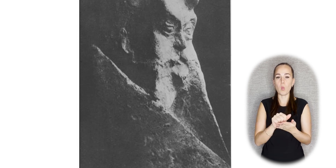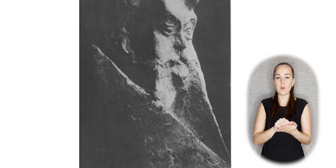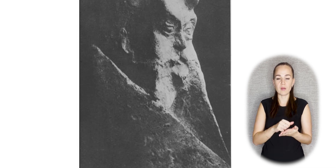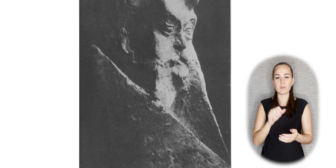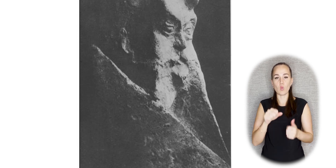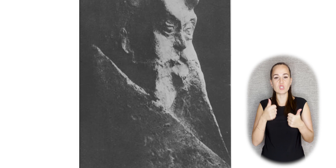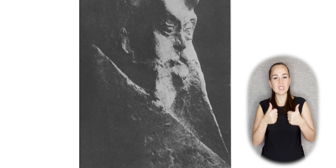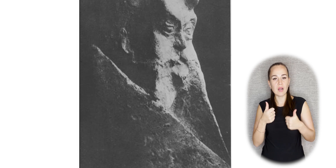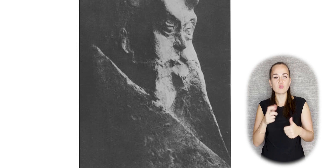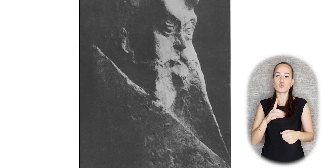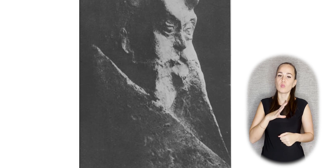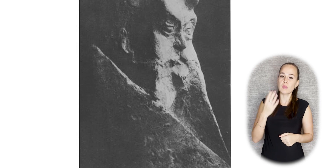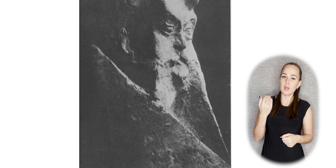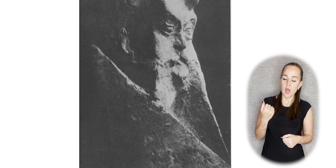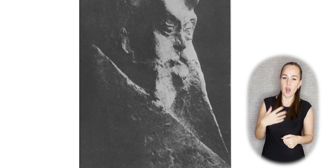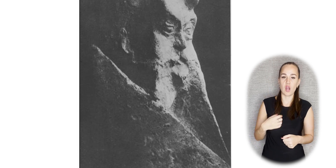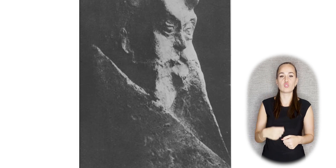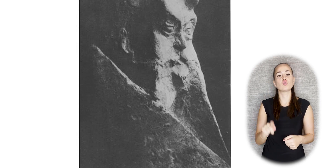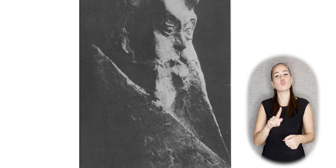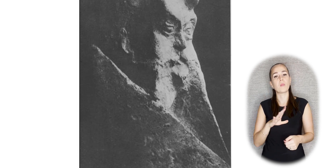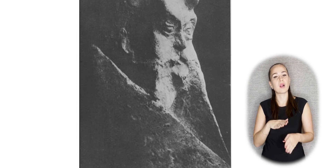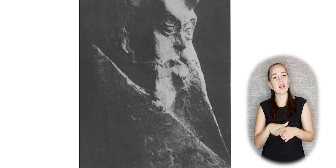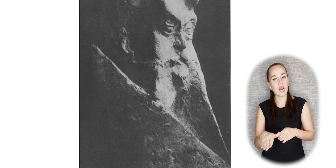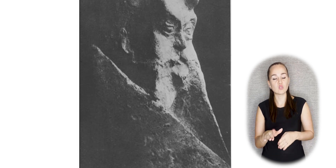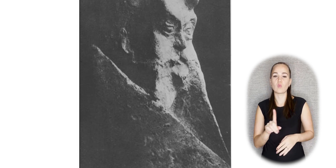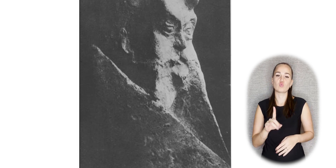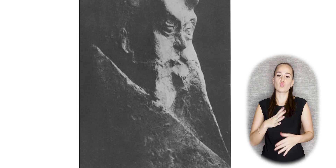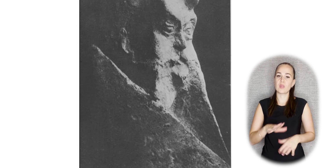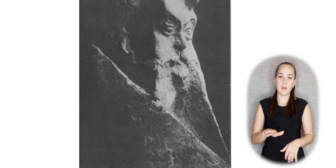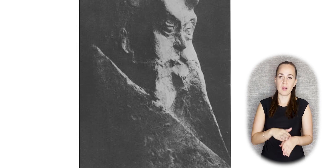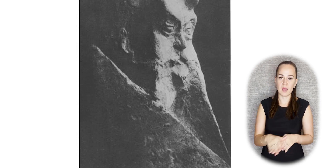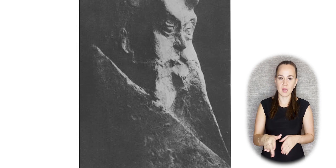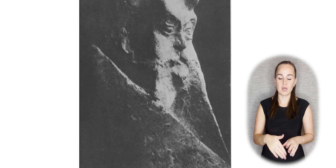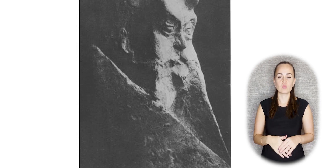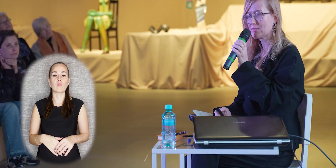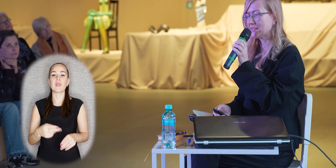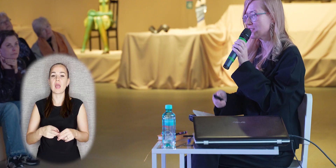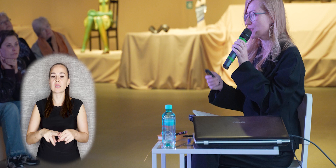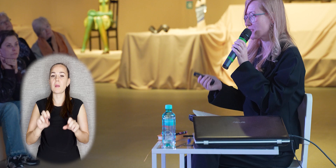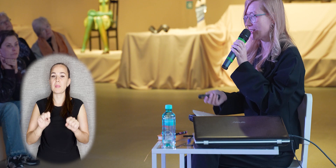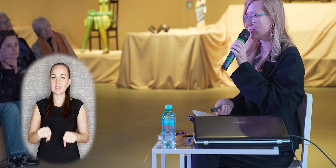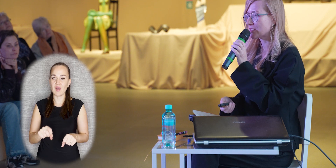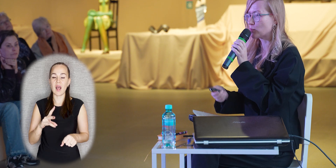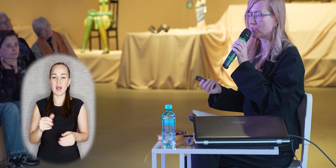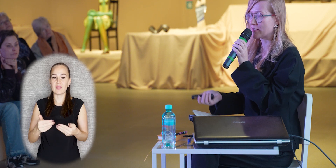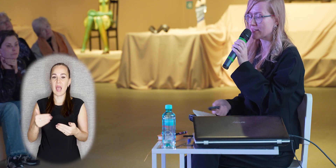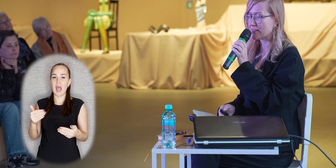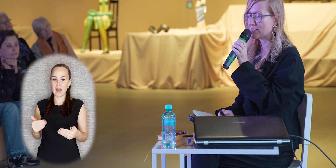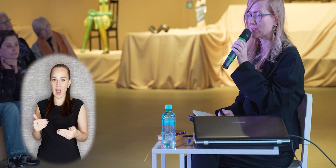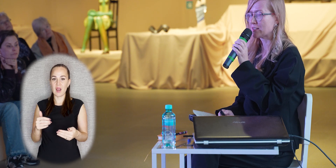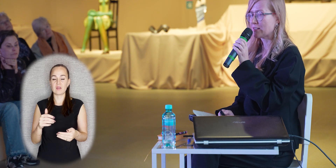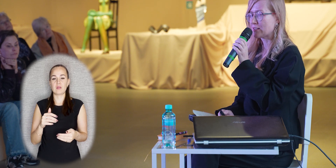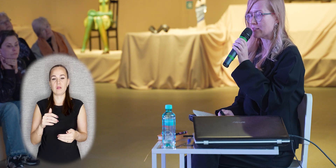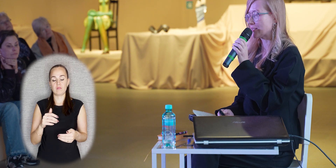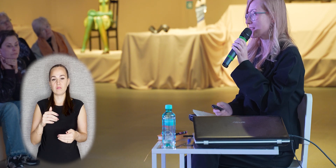можем сравнить первоначальный замысел с тем, что было реализовано. С другой стороны, наверное, это позволяло на более ранней